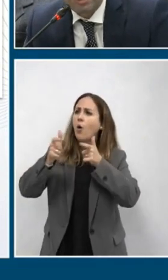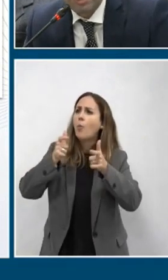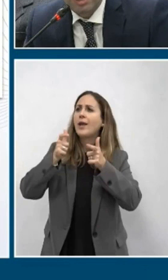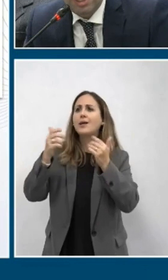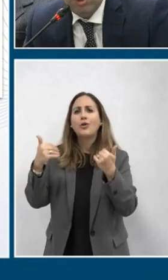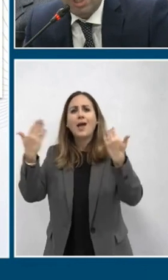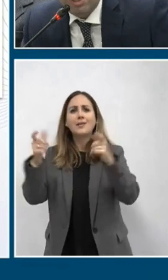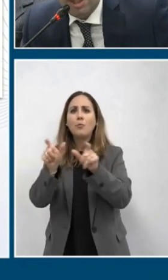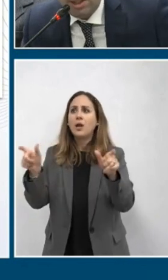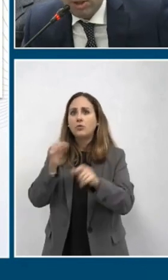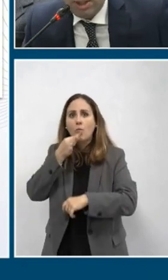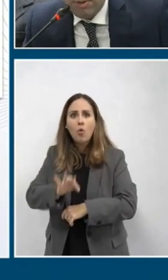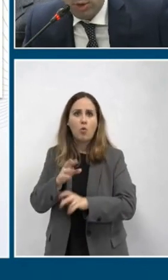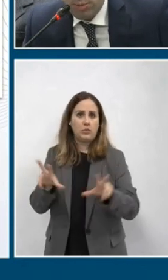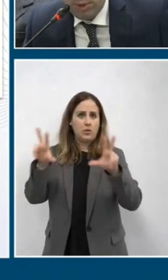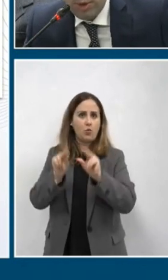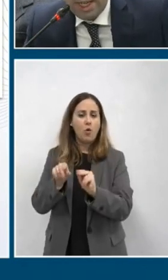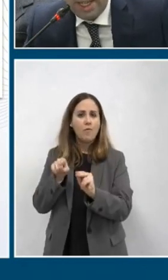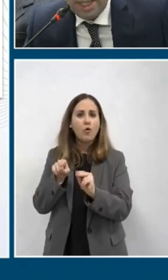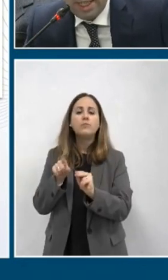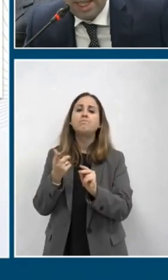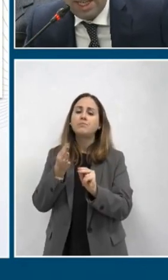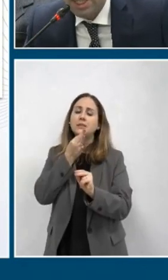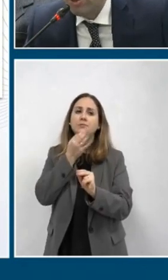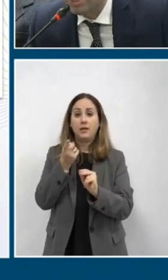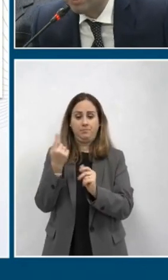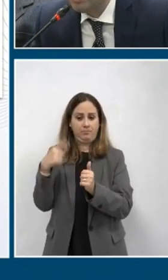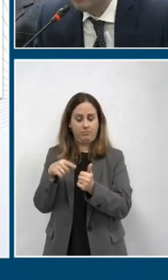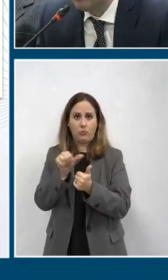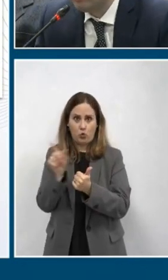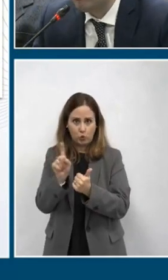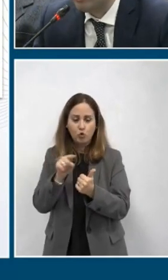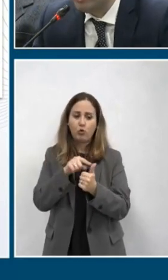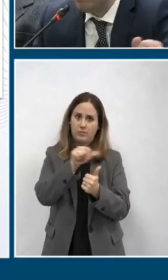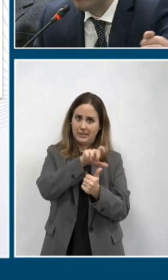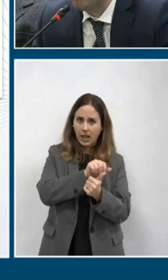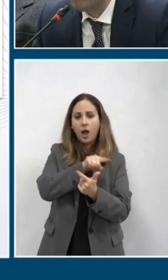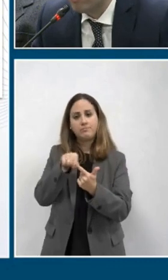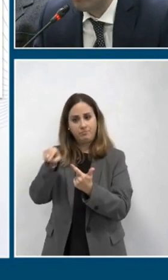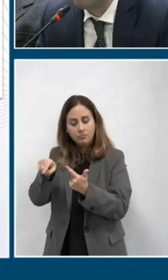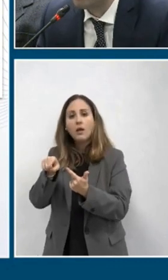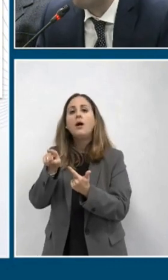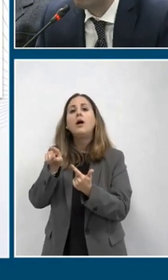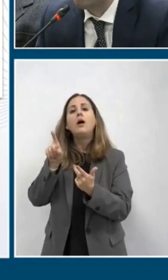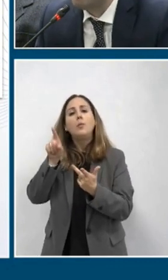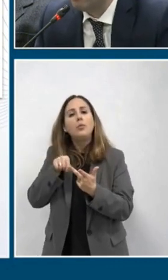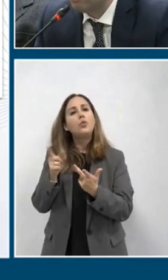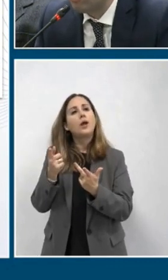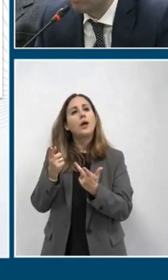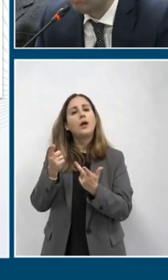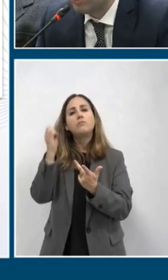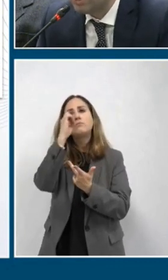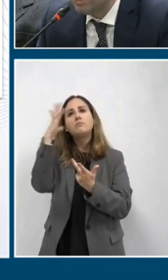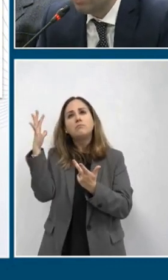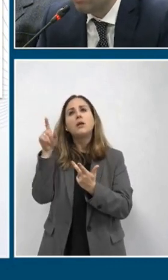di questi pazienti un'altra traiettoria di sviluppo è anche quella che ci immaginiamo coinvolga maggiormente